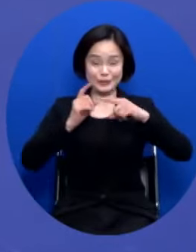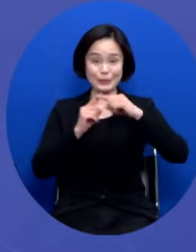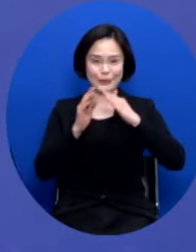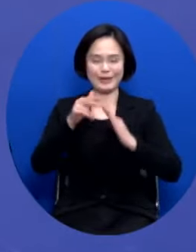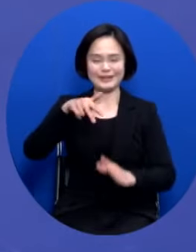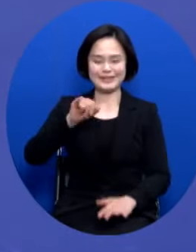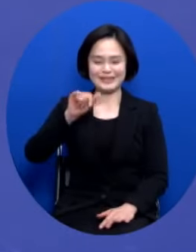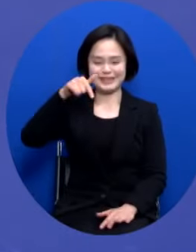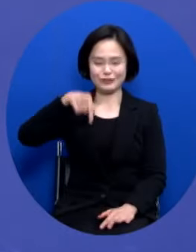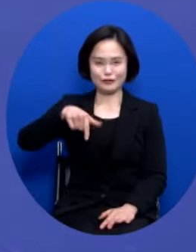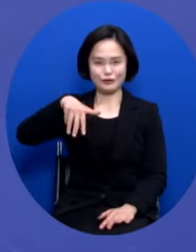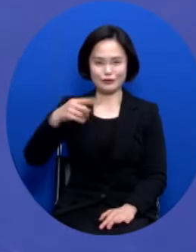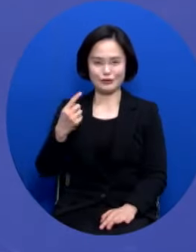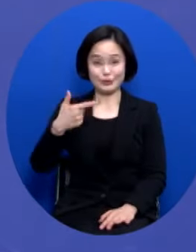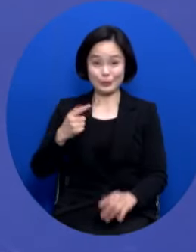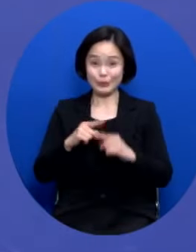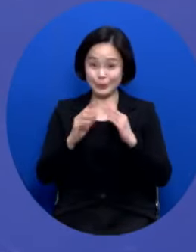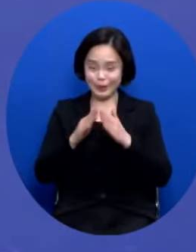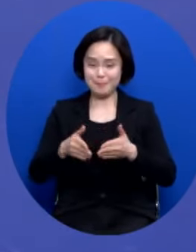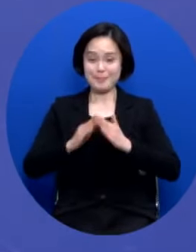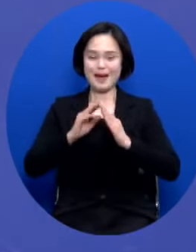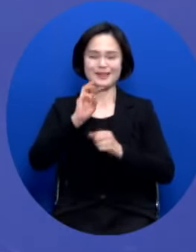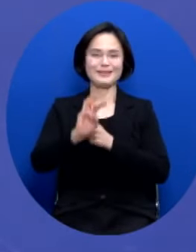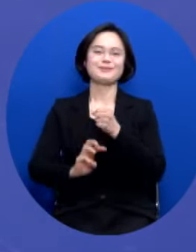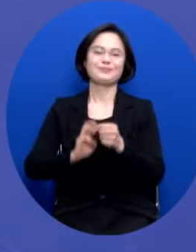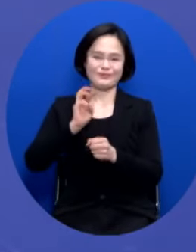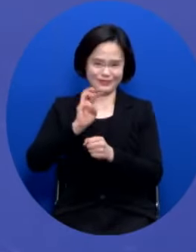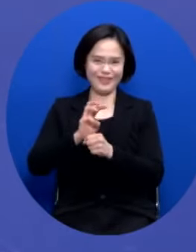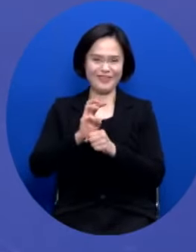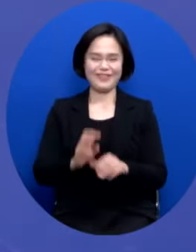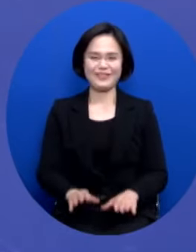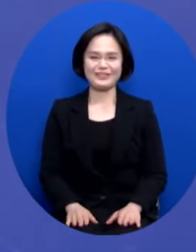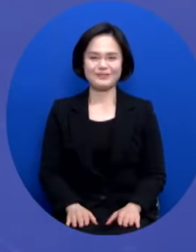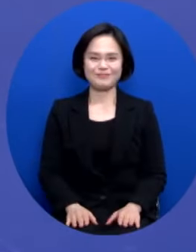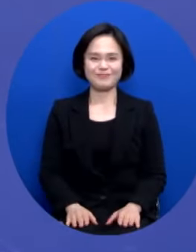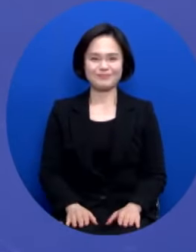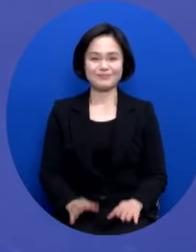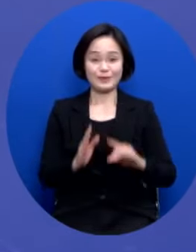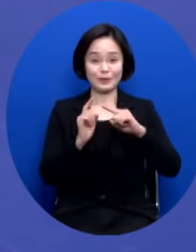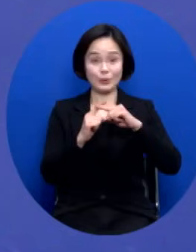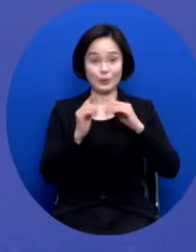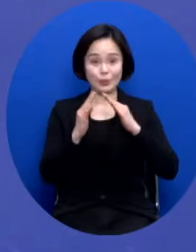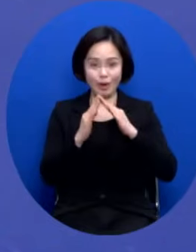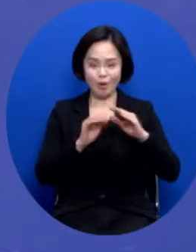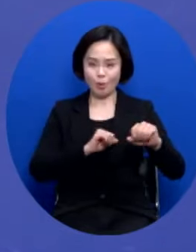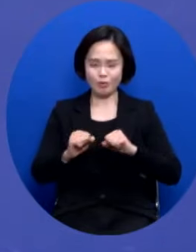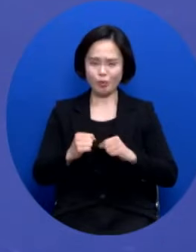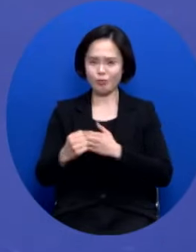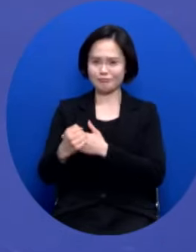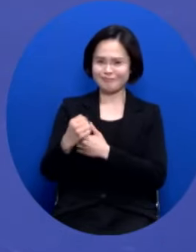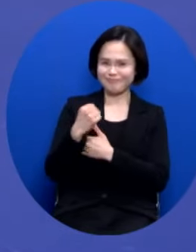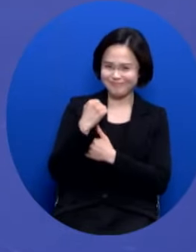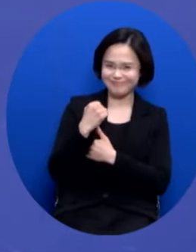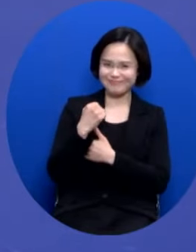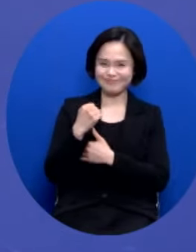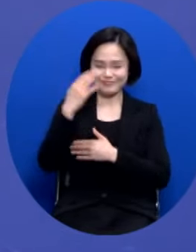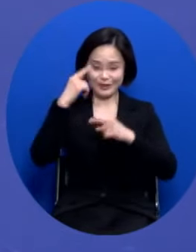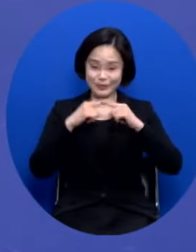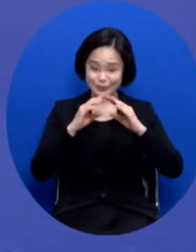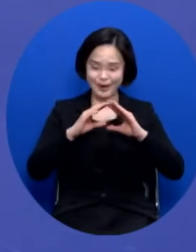지구촌교회가 올해 30주년을 맞았습니다. 그동안 건강한 목회로 지역사회는 물론 한국교회에 많은 영향을 주고 있는